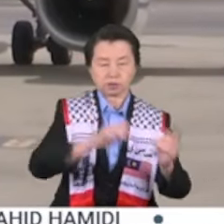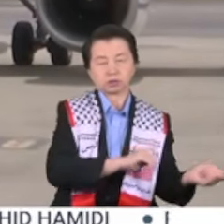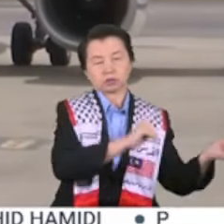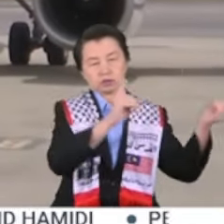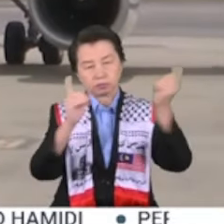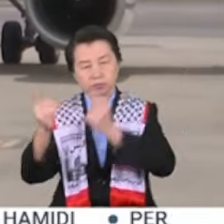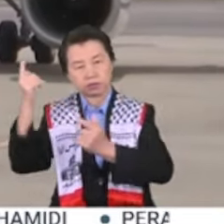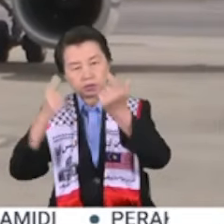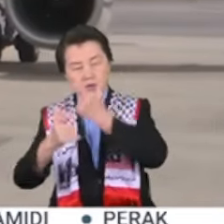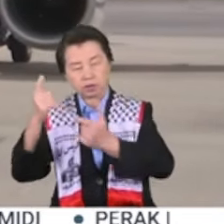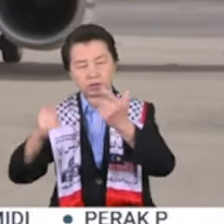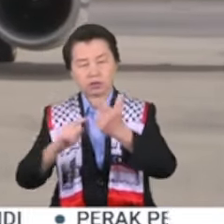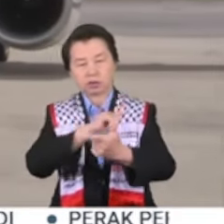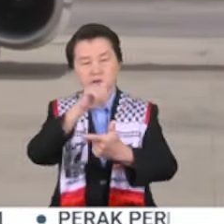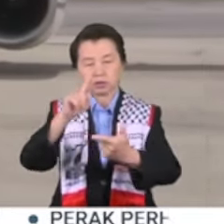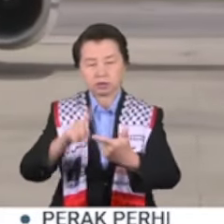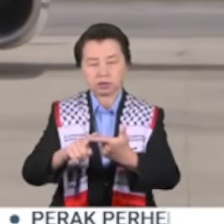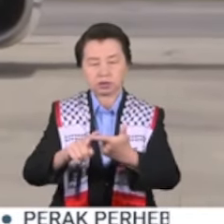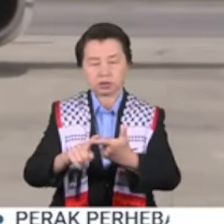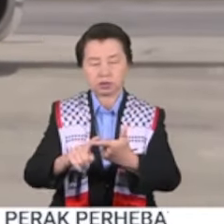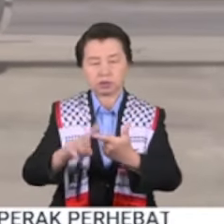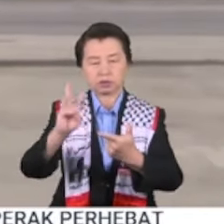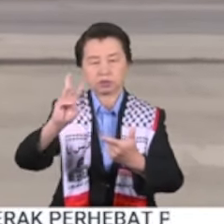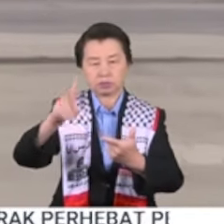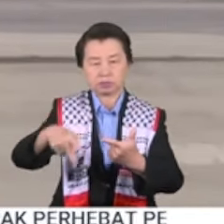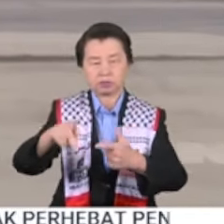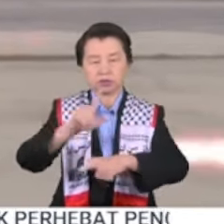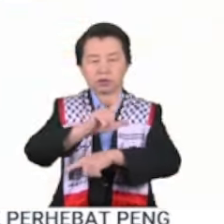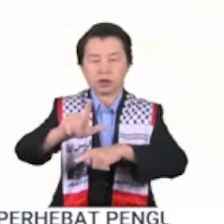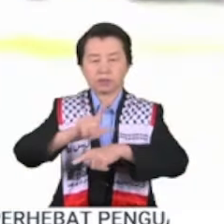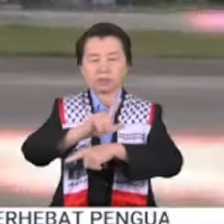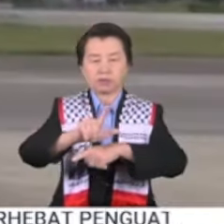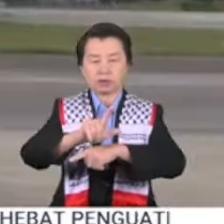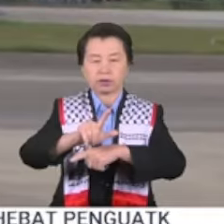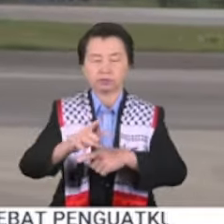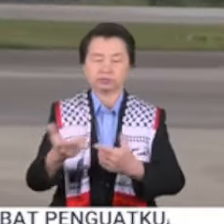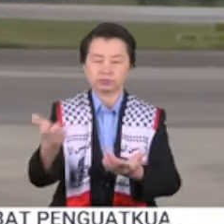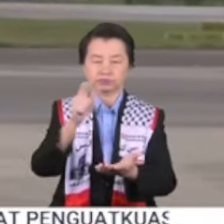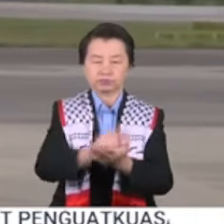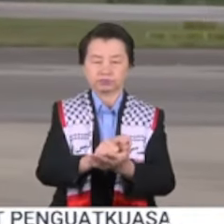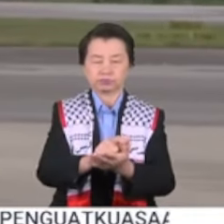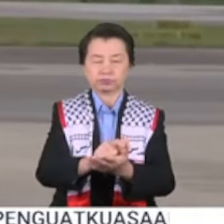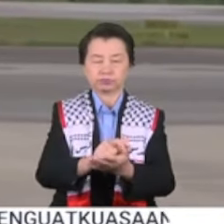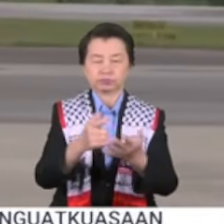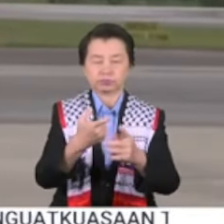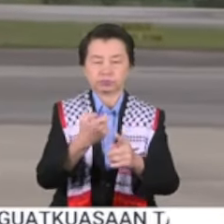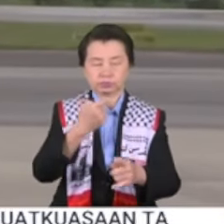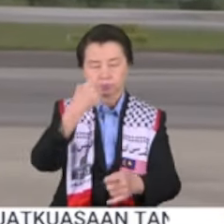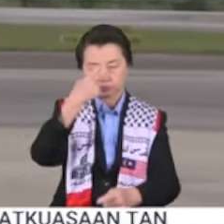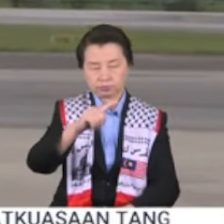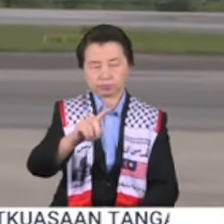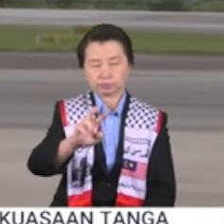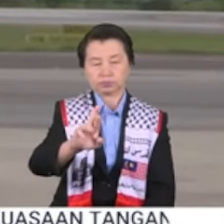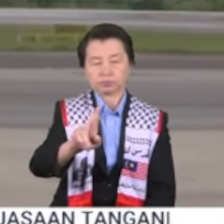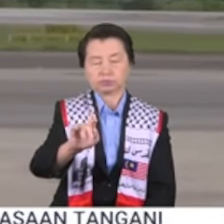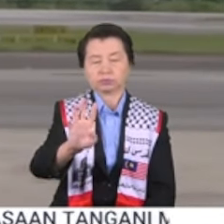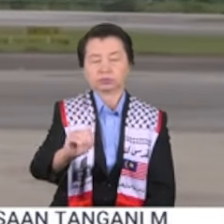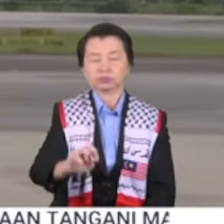meneruskan lawatan kerja ke wilayah Persekutuan Labuan. Laporan Muli Gebong, RTN.